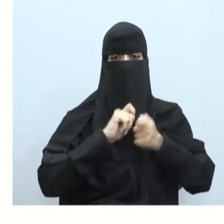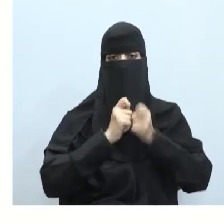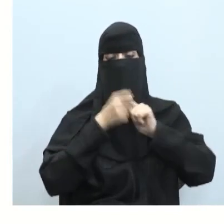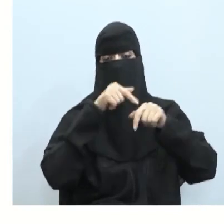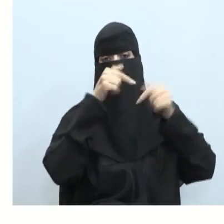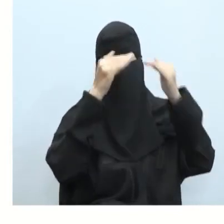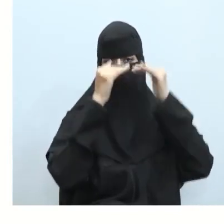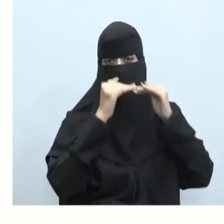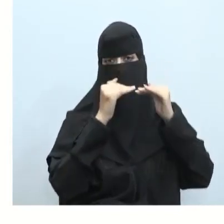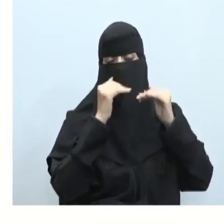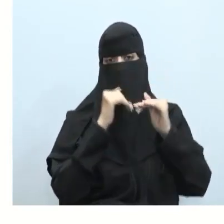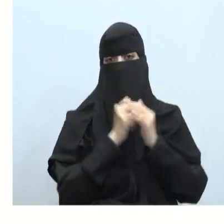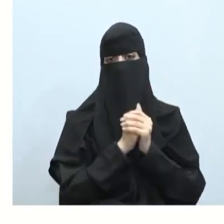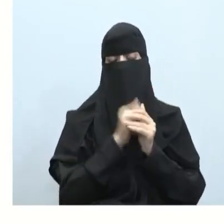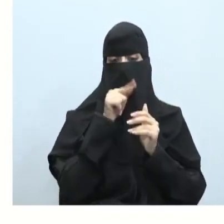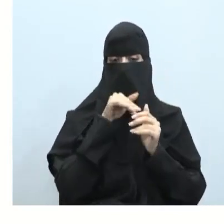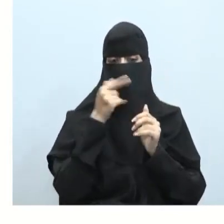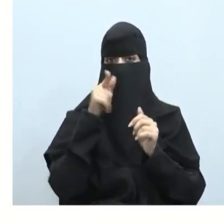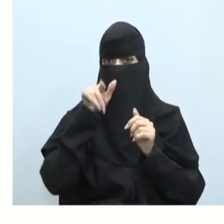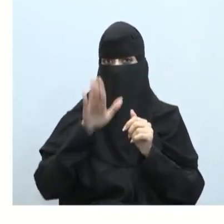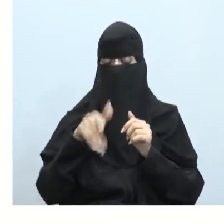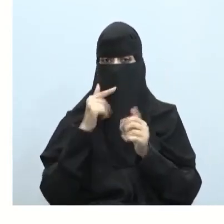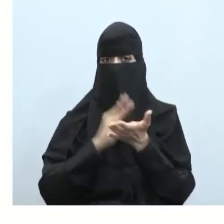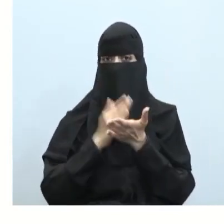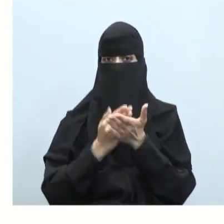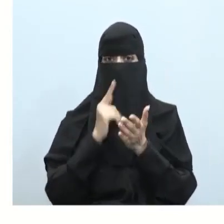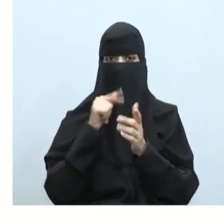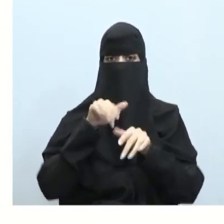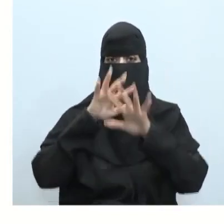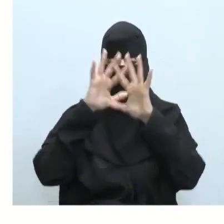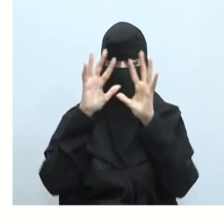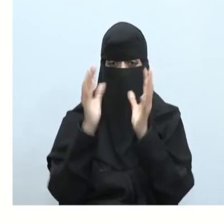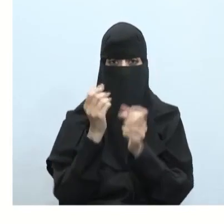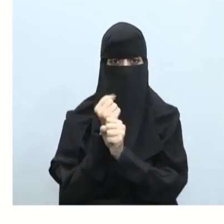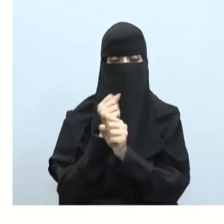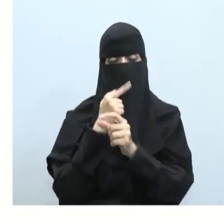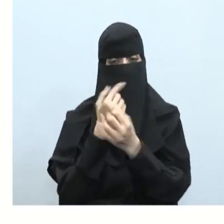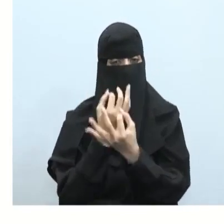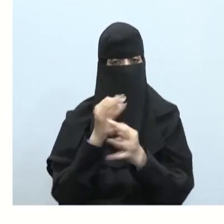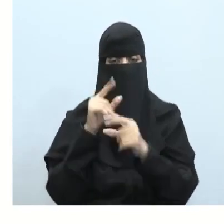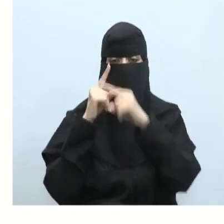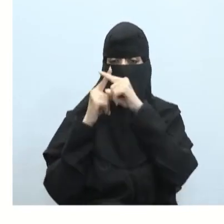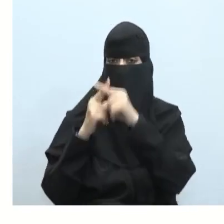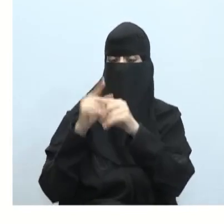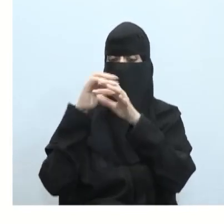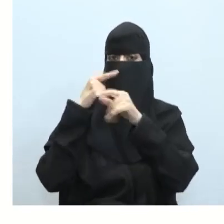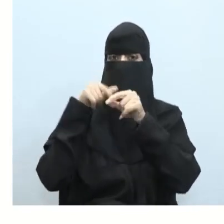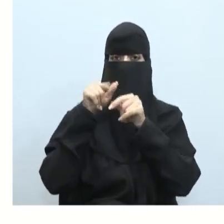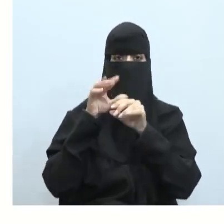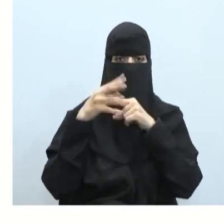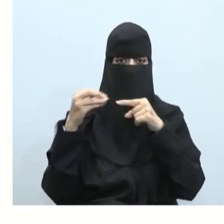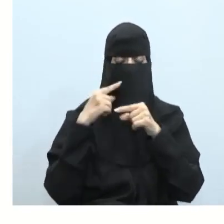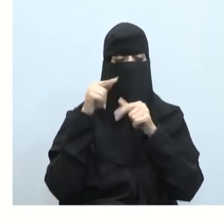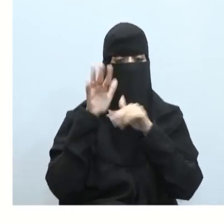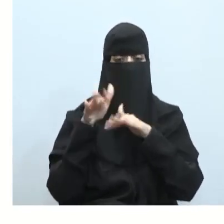قبل الانتقال لقراءه السطر التالي بمعنى ان المترجم ينهي عملك كامل سواء كان هنالك اخطاء ام لم يكن